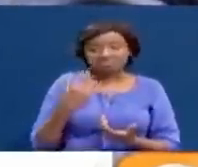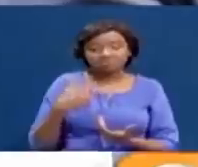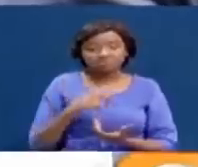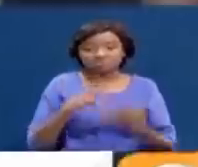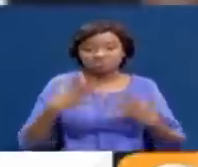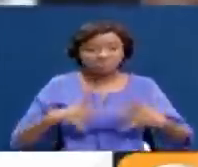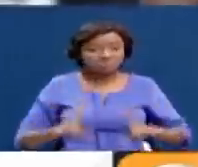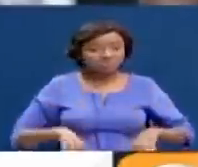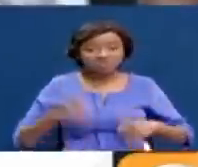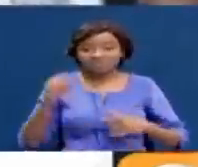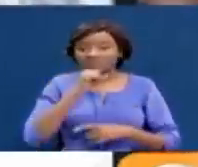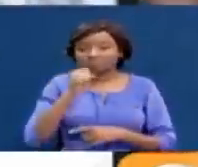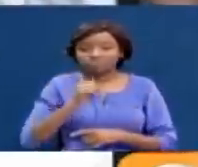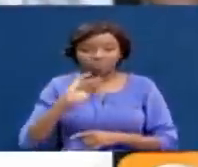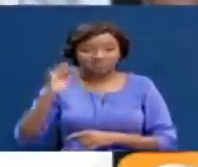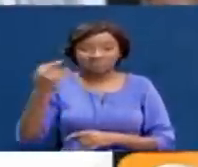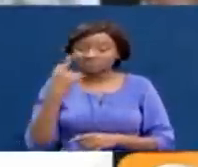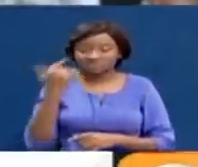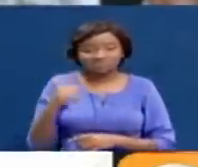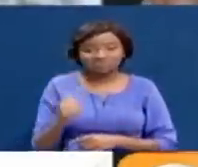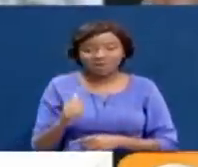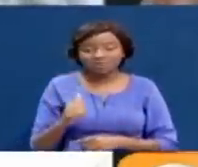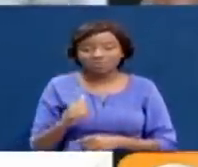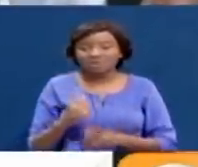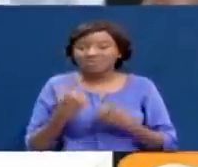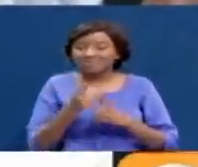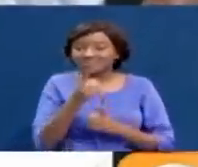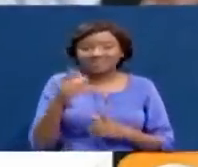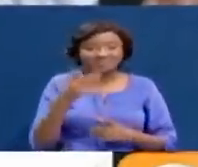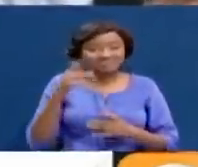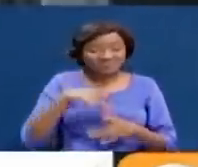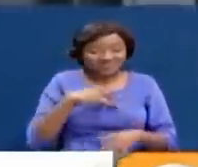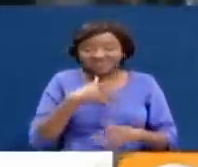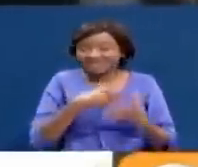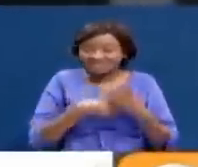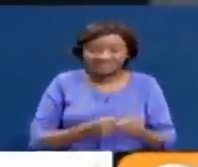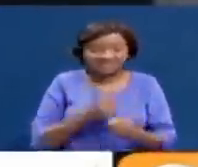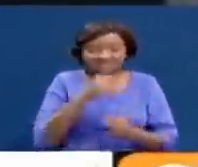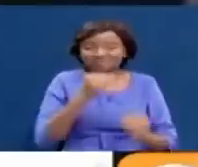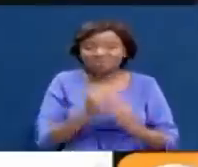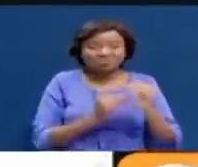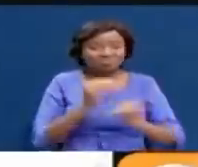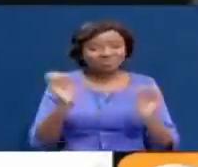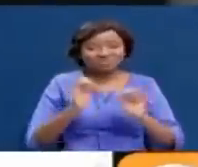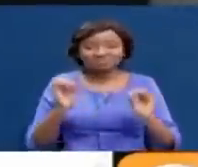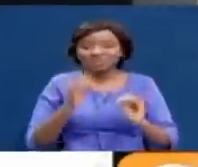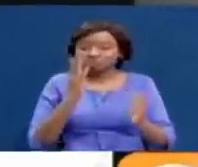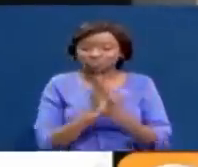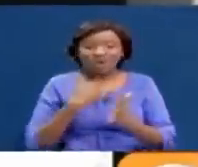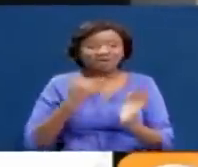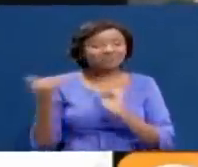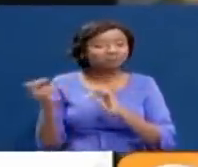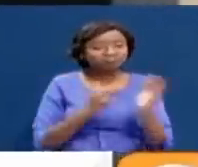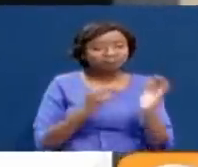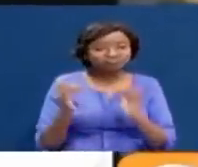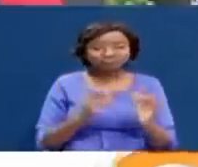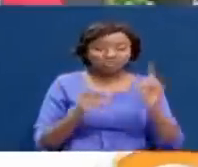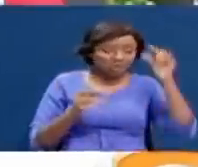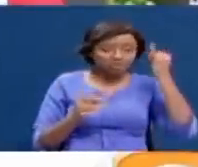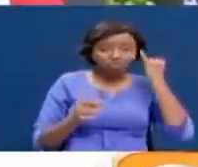Old Town hatujaona. The mistrust in the process has stirred a relentless back and forth between Mombasa's governor and residents of